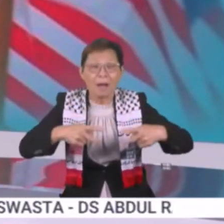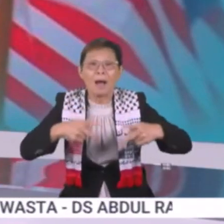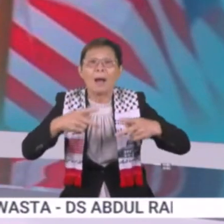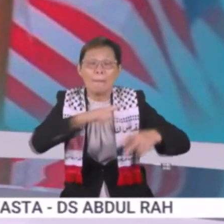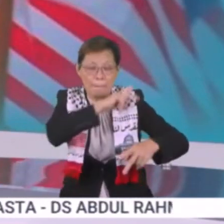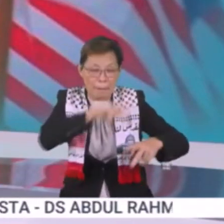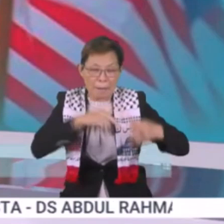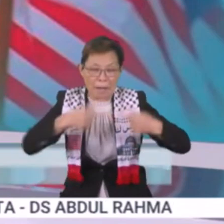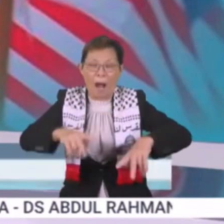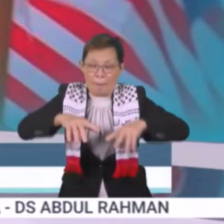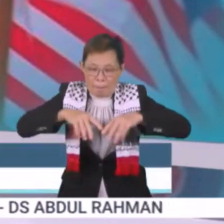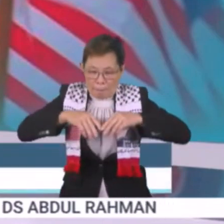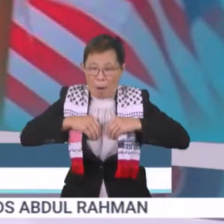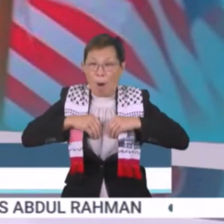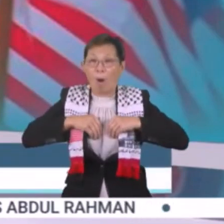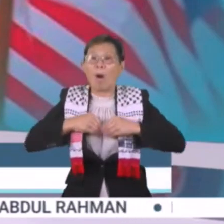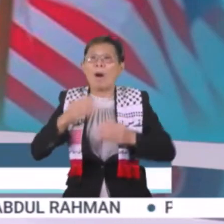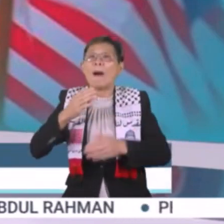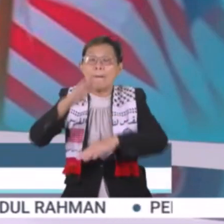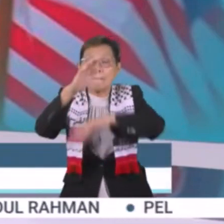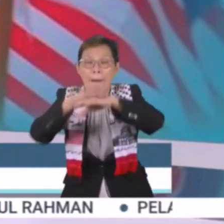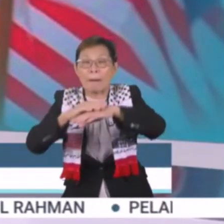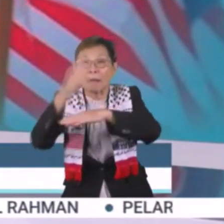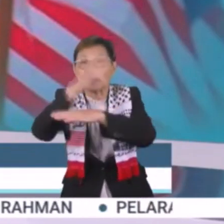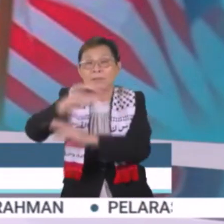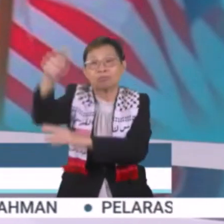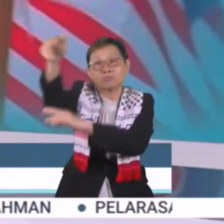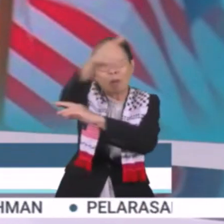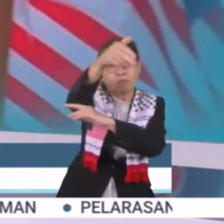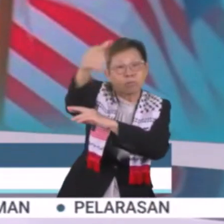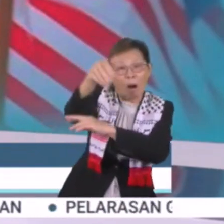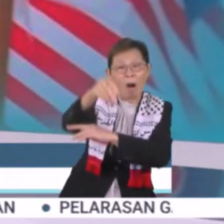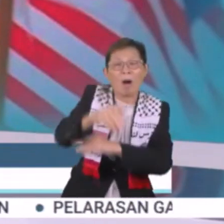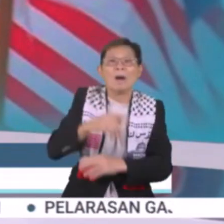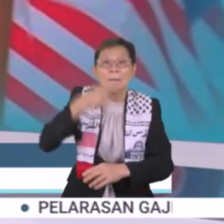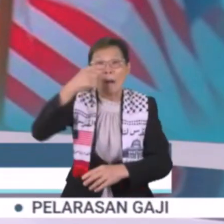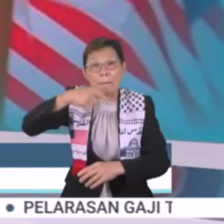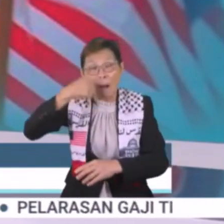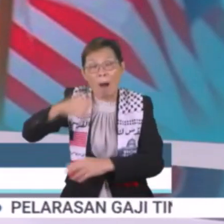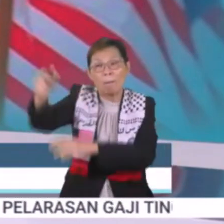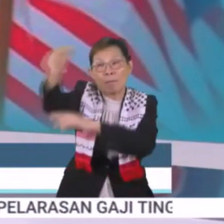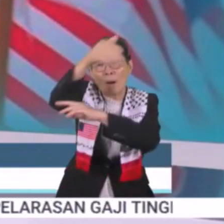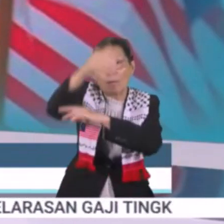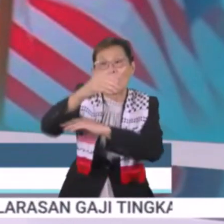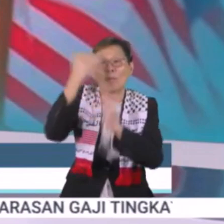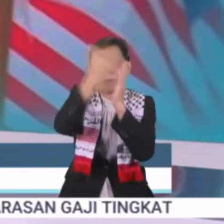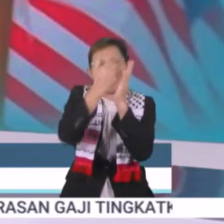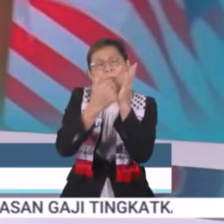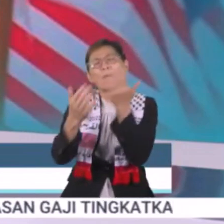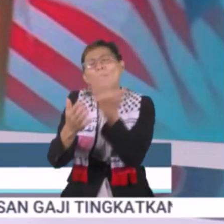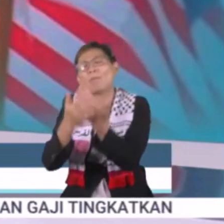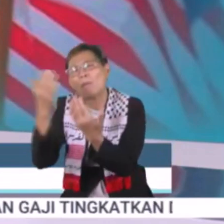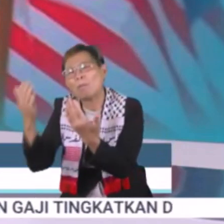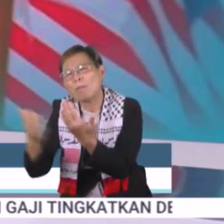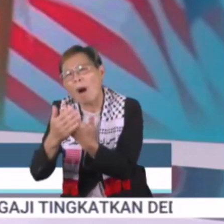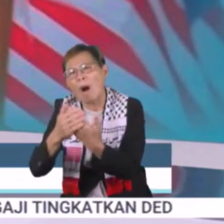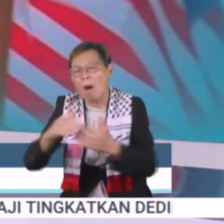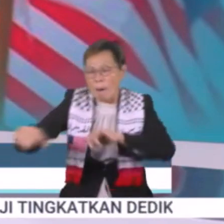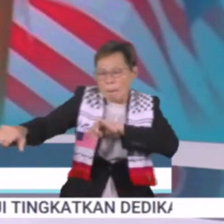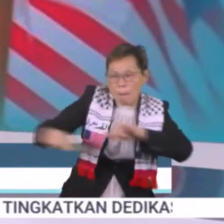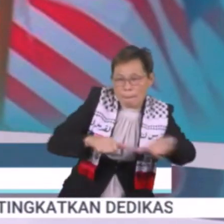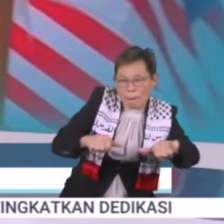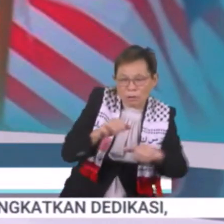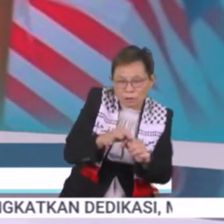menyahut seruan kerajaan mengibarkan jalur gemilang. Mereka menyifatkan mengibar jalur gemilang adalah langkah mudah dalam